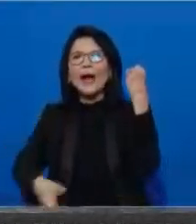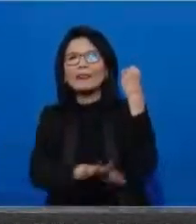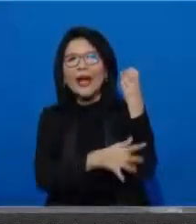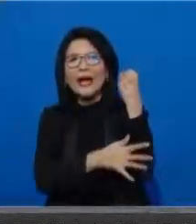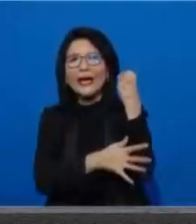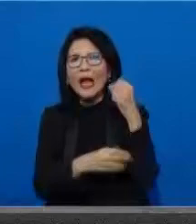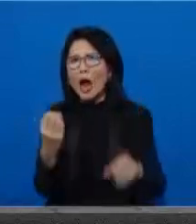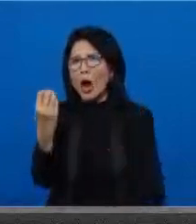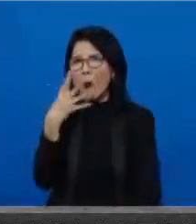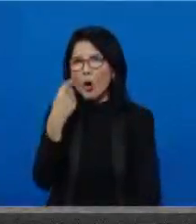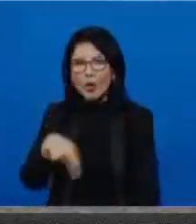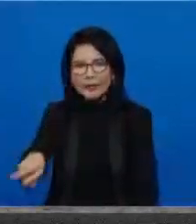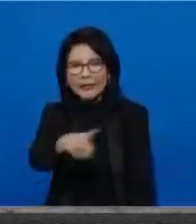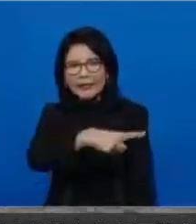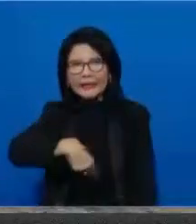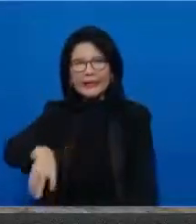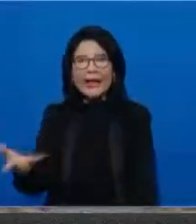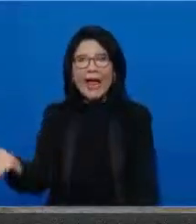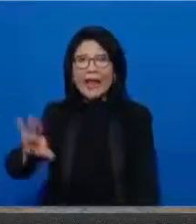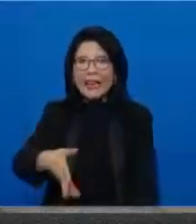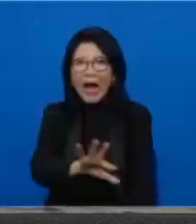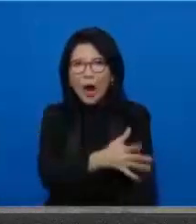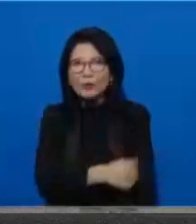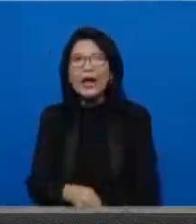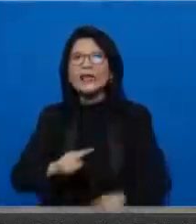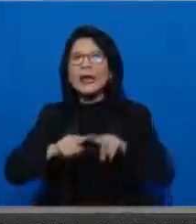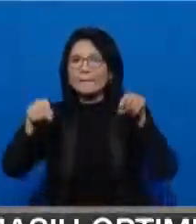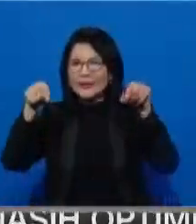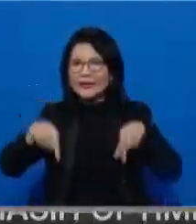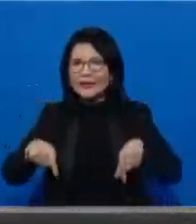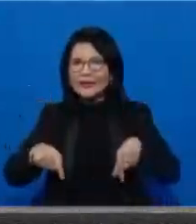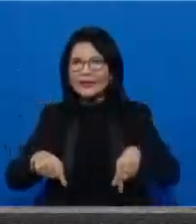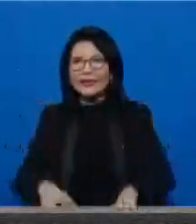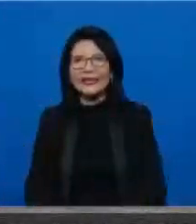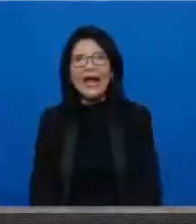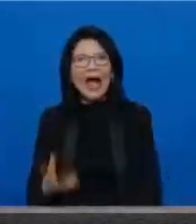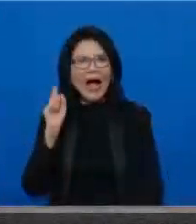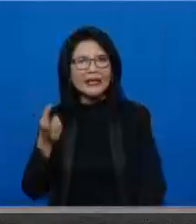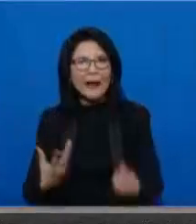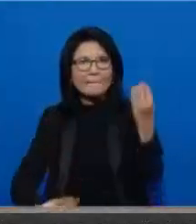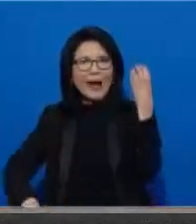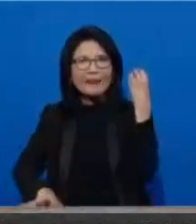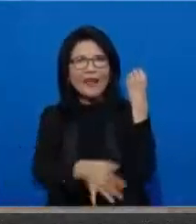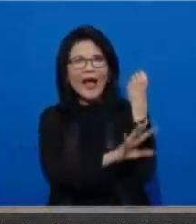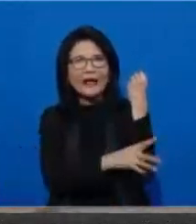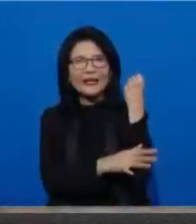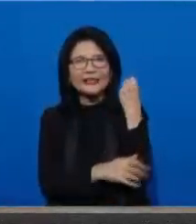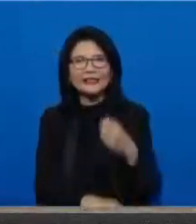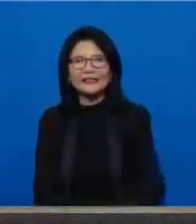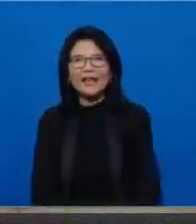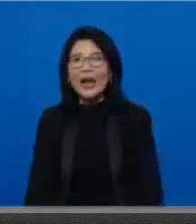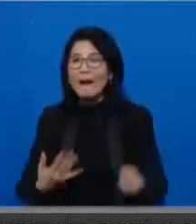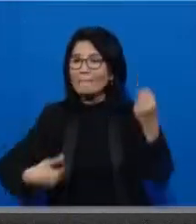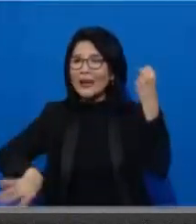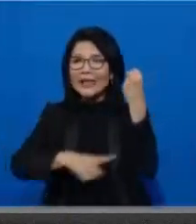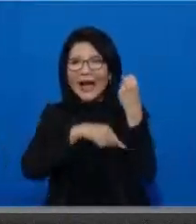meskipun Hong Kong dikelilingi laut, tapi area perairan di pusat kota Hong Kong jarang yang berbentuk pantai. Pantai Tung Wan